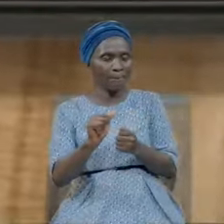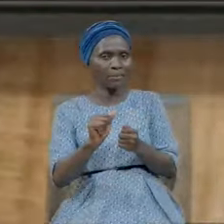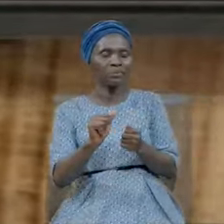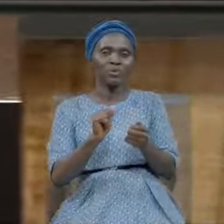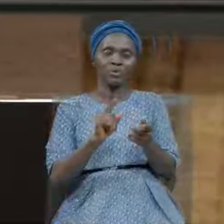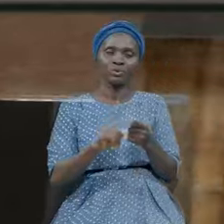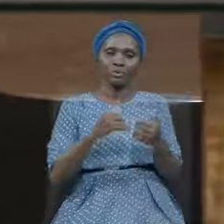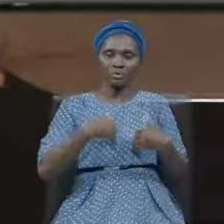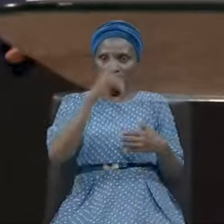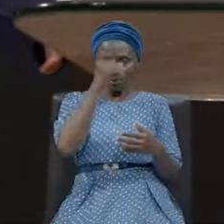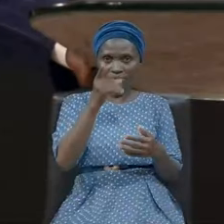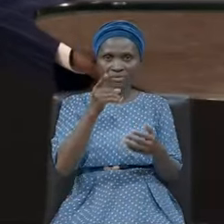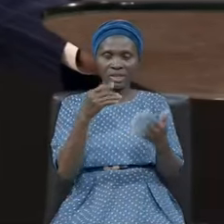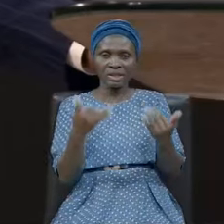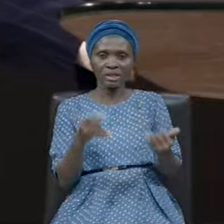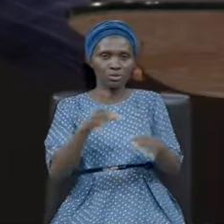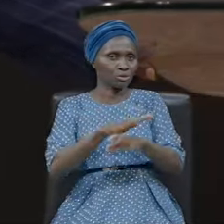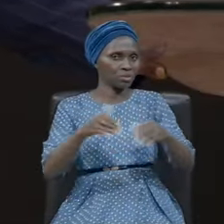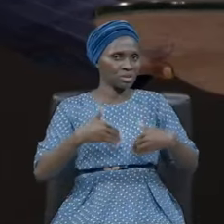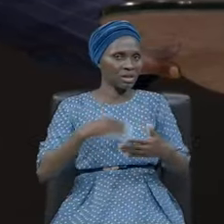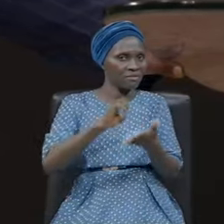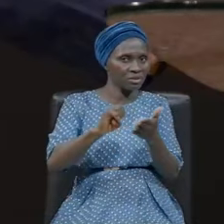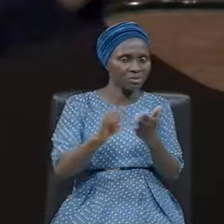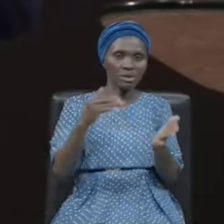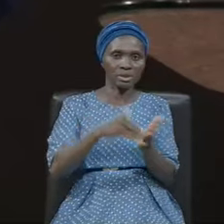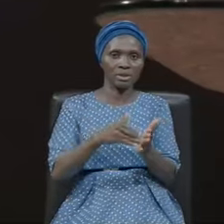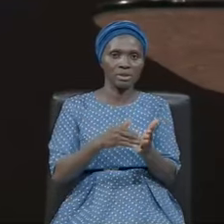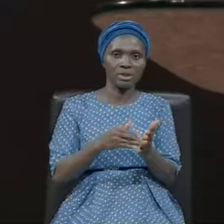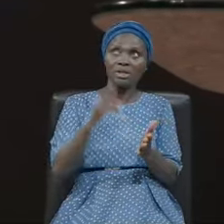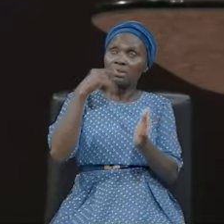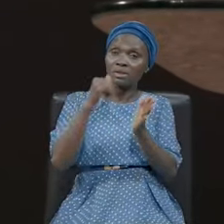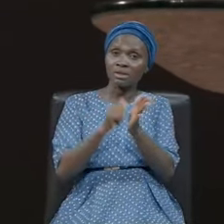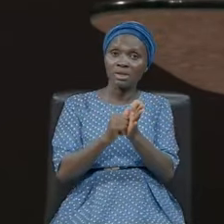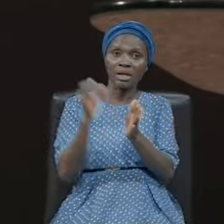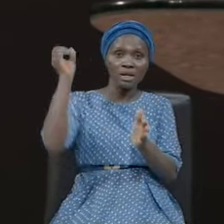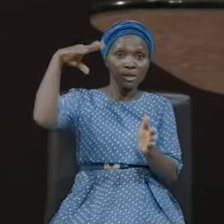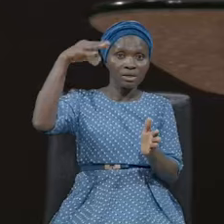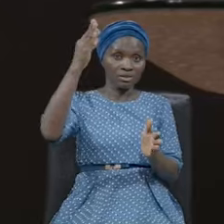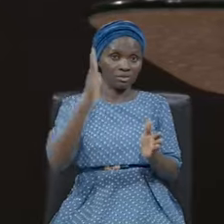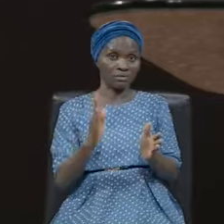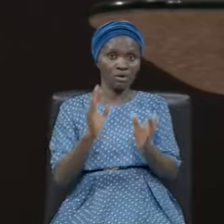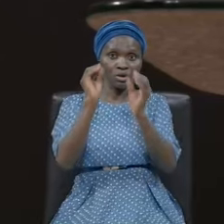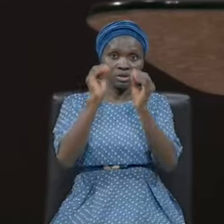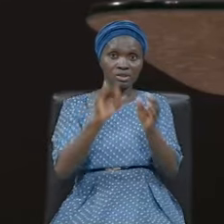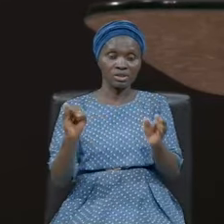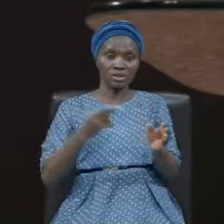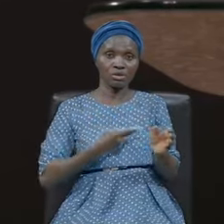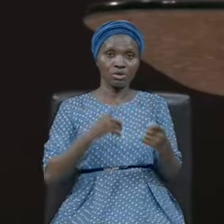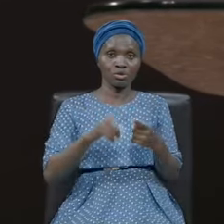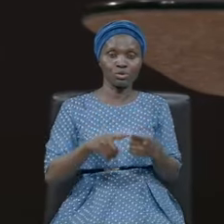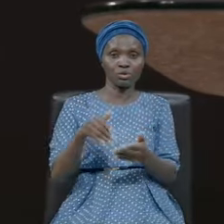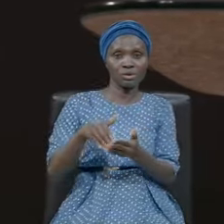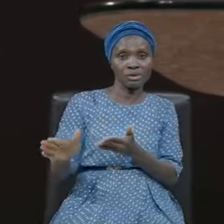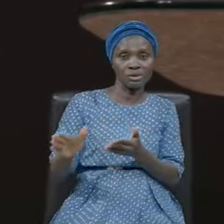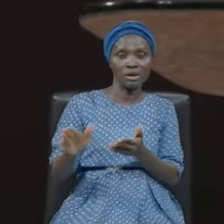d'excuses. C'est dit que la grâce de Dieu nous enseigne à renoncer à l'impiété et